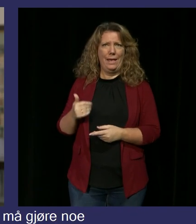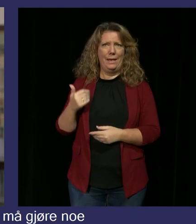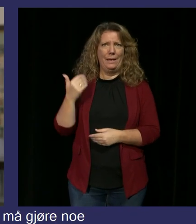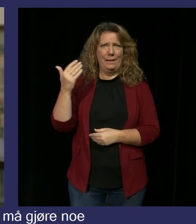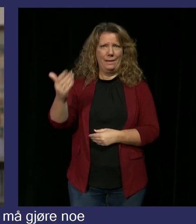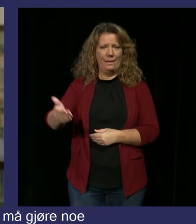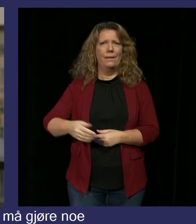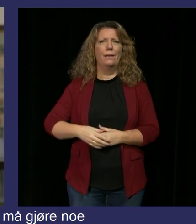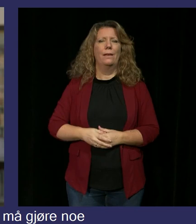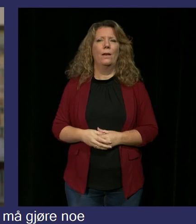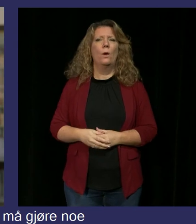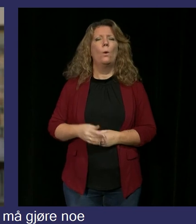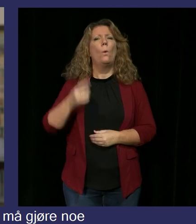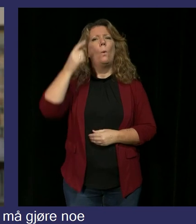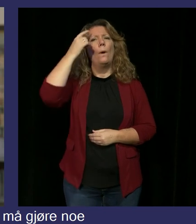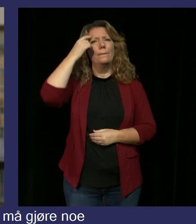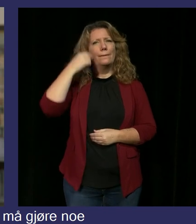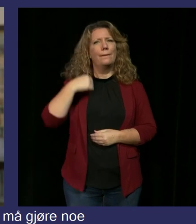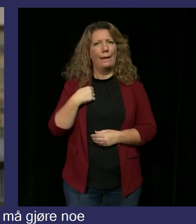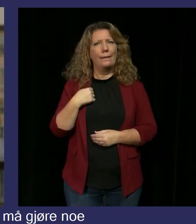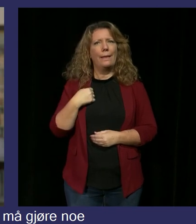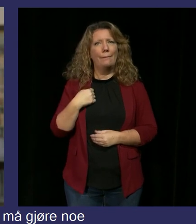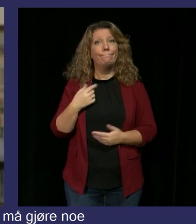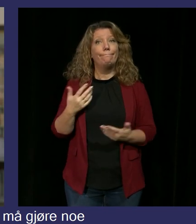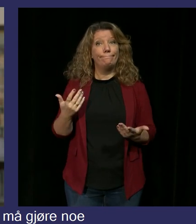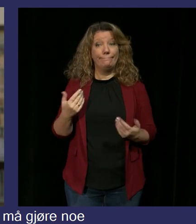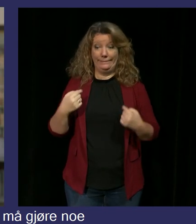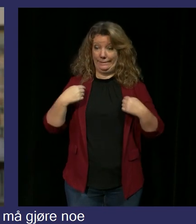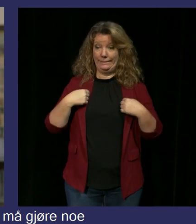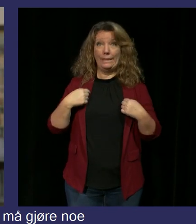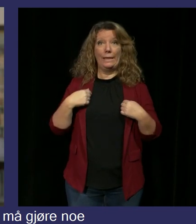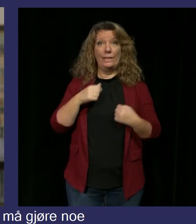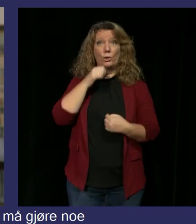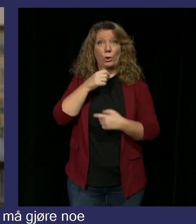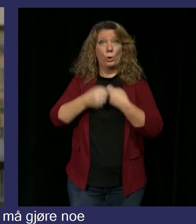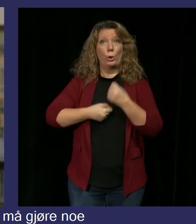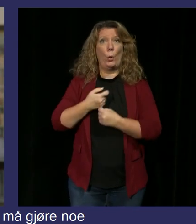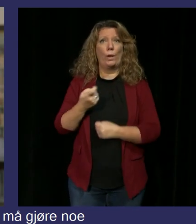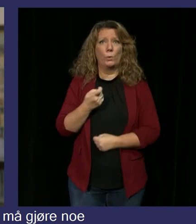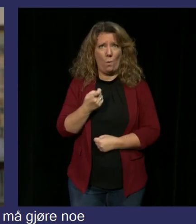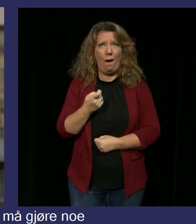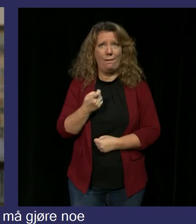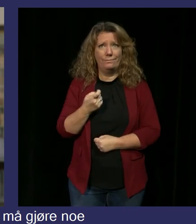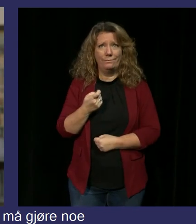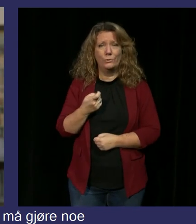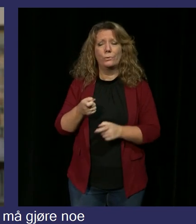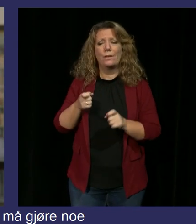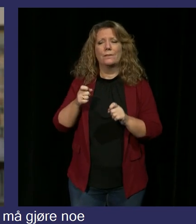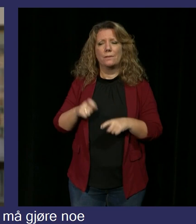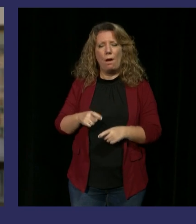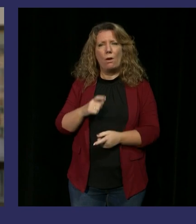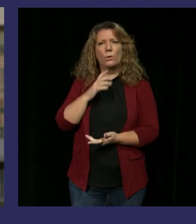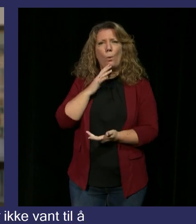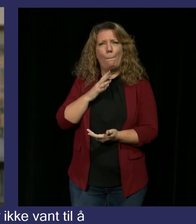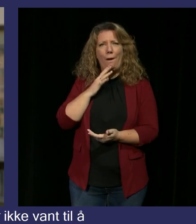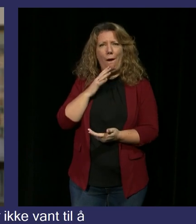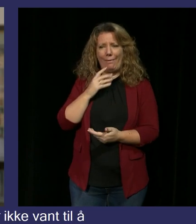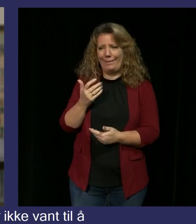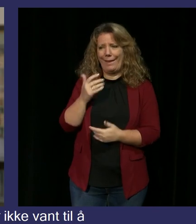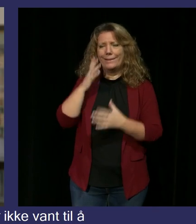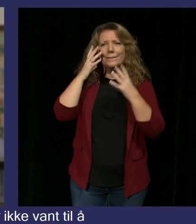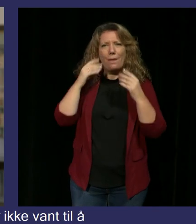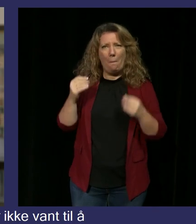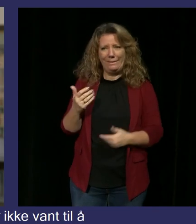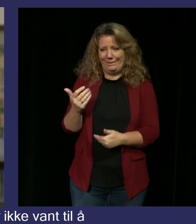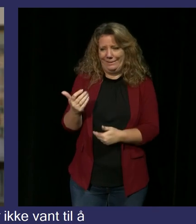tenkte jeg at ja, da er det jeg som må gjøre noe med det. Og så begynte jeg å snakke samisk til hun der